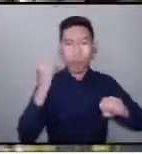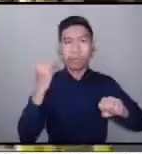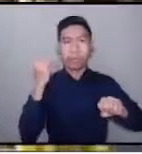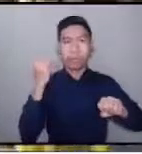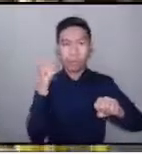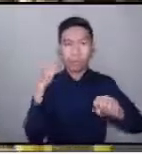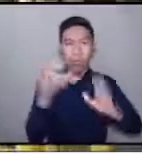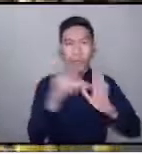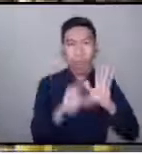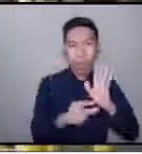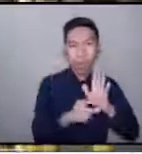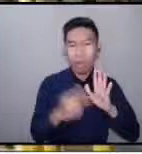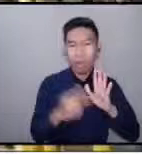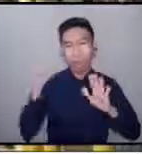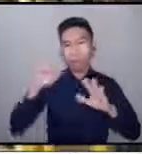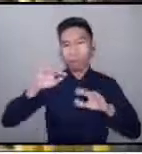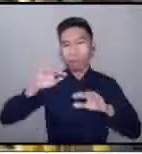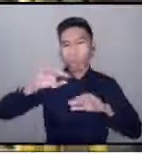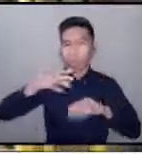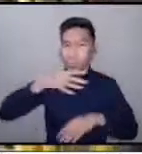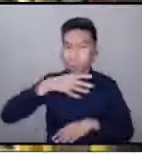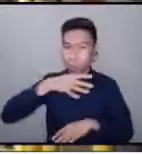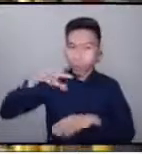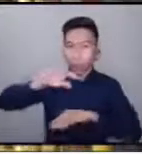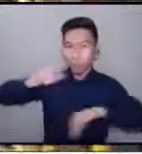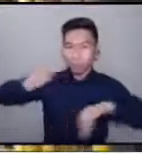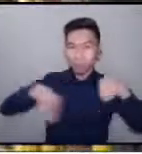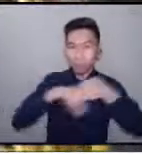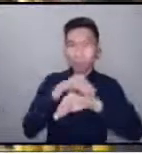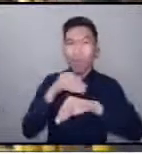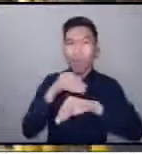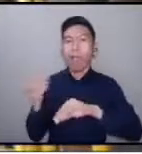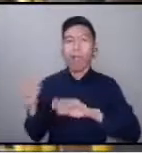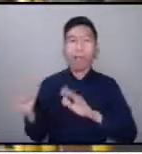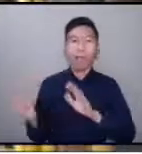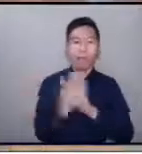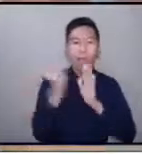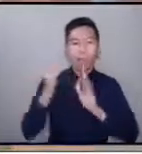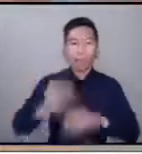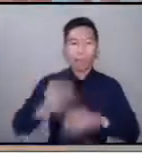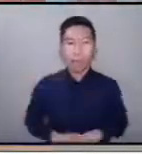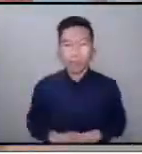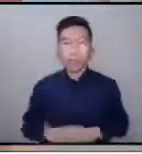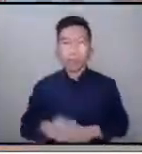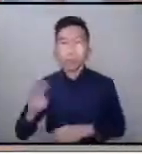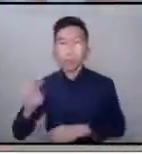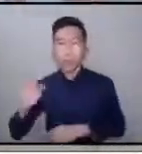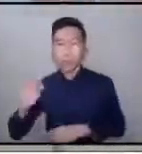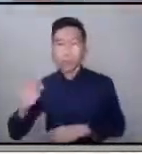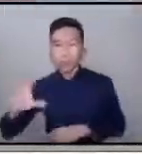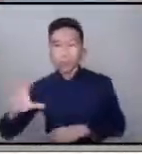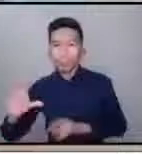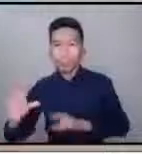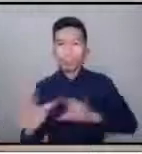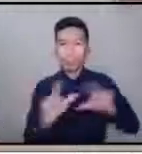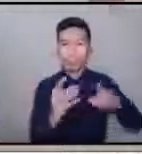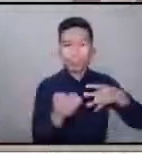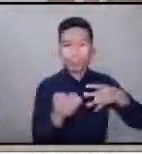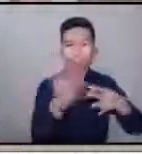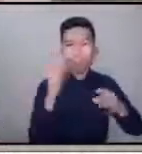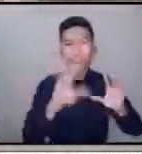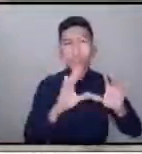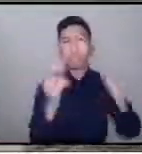2016. Ayon sa pulisya, sinapahan siya ng kaso ng Bureau of Customs matapos umano masangkot ng kanyang kumpanya